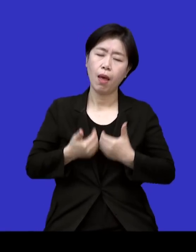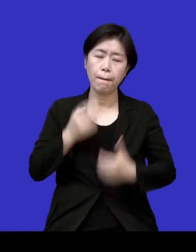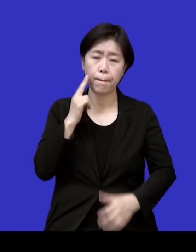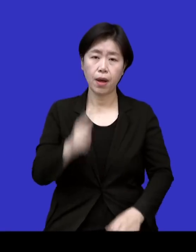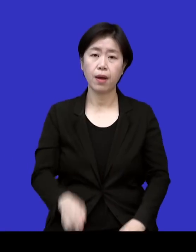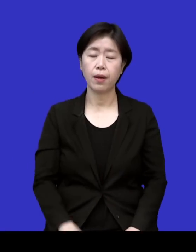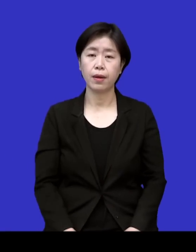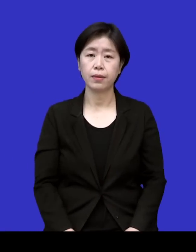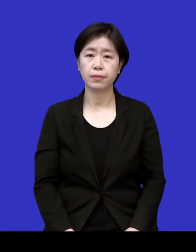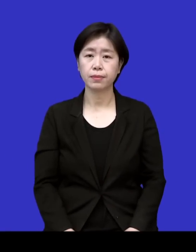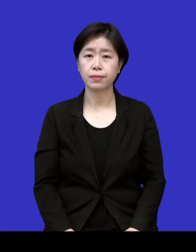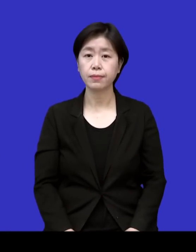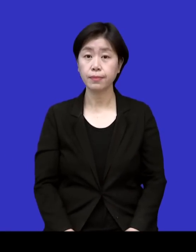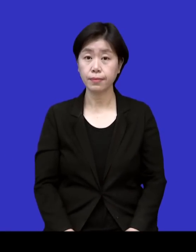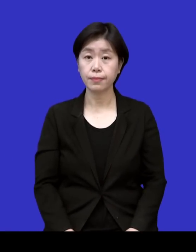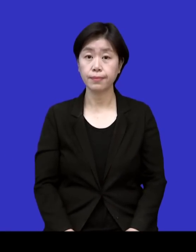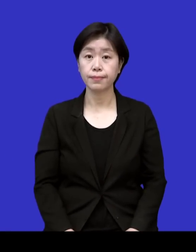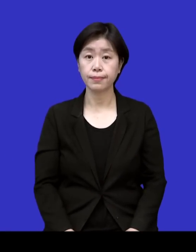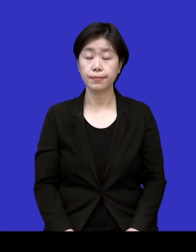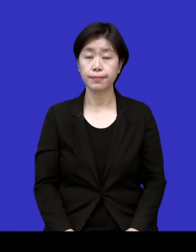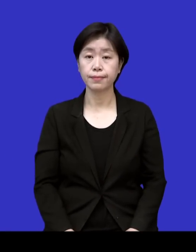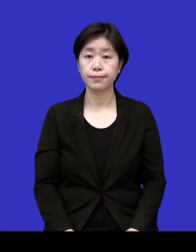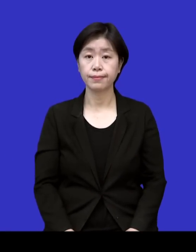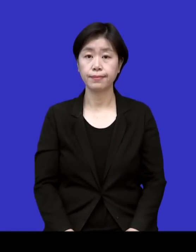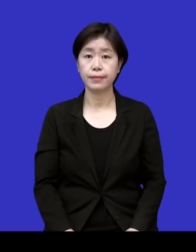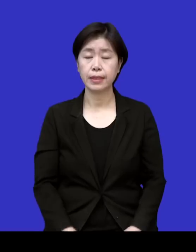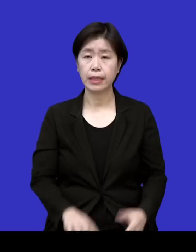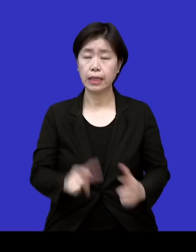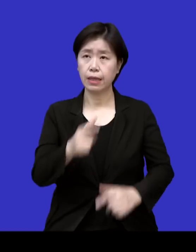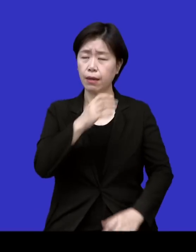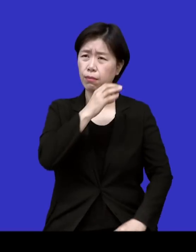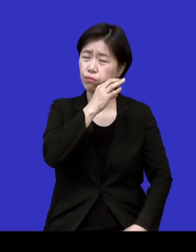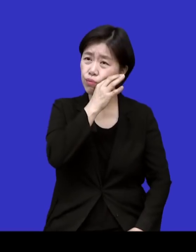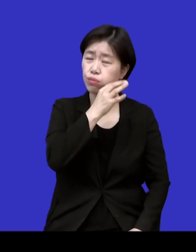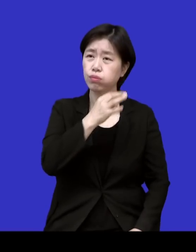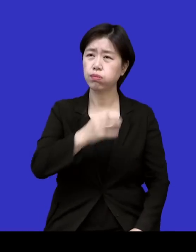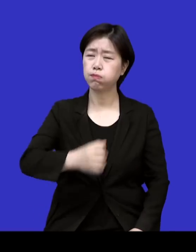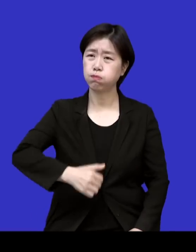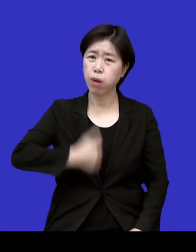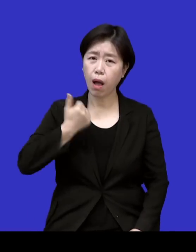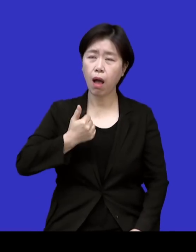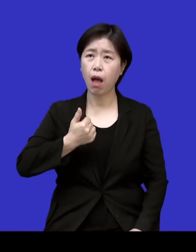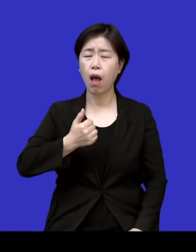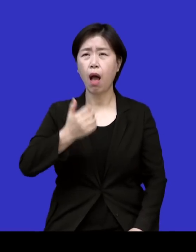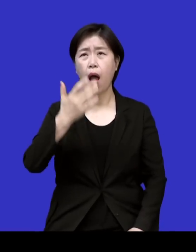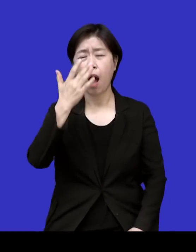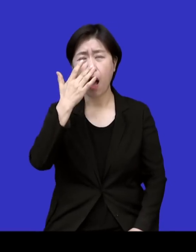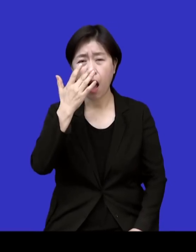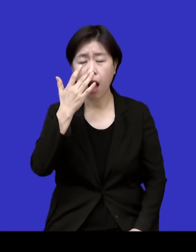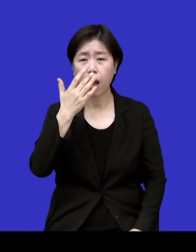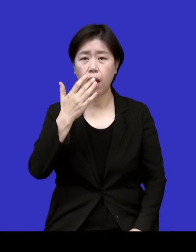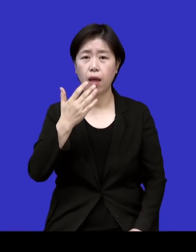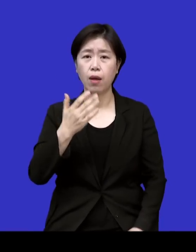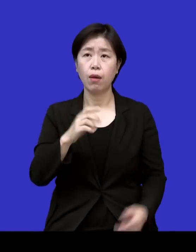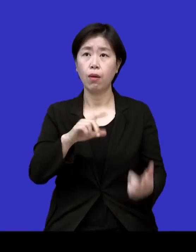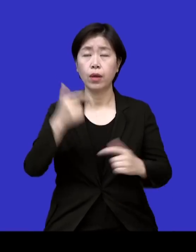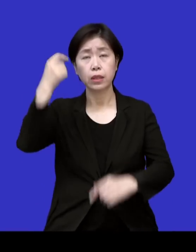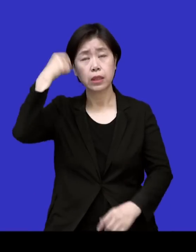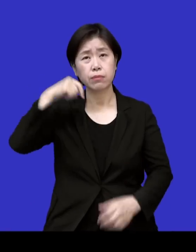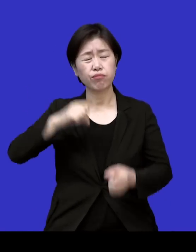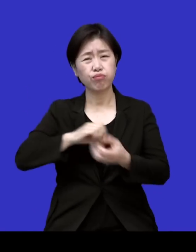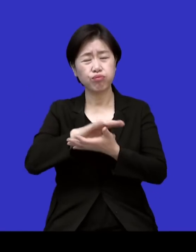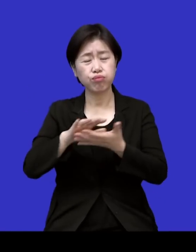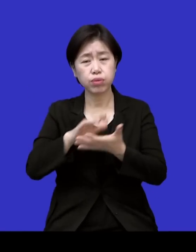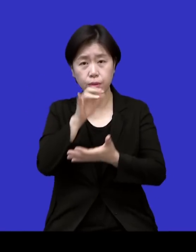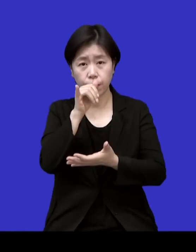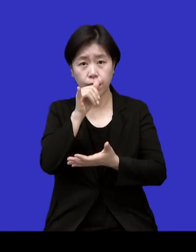어떤 건 막 밖으로 나가고 뭐 수치심, 뭐 모멸감, 무기력증 그게 이제 나중에 커서 생각하면서 그렇죠. 붙여진